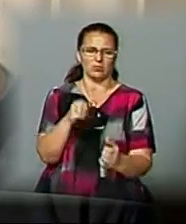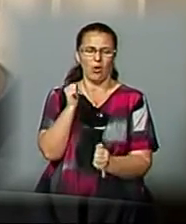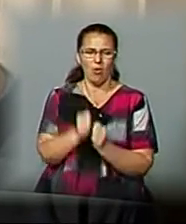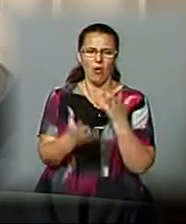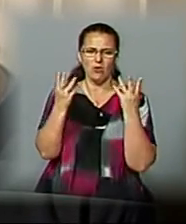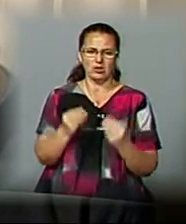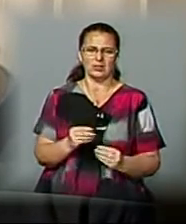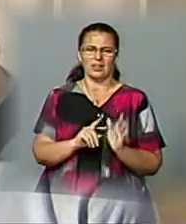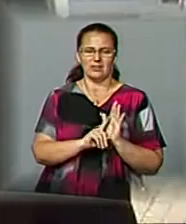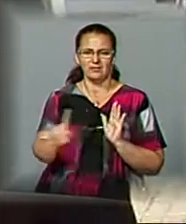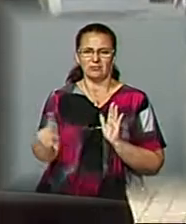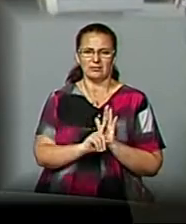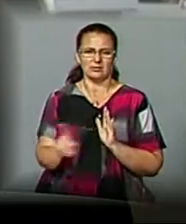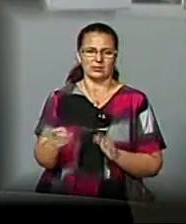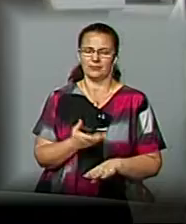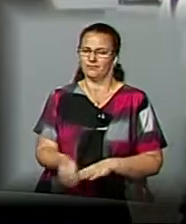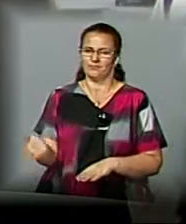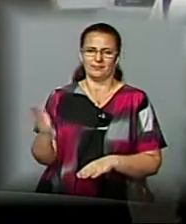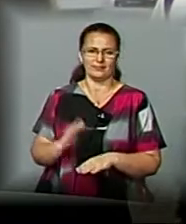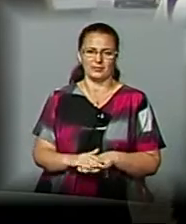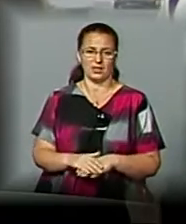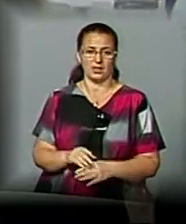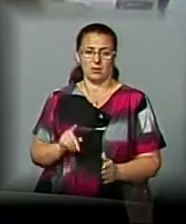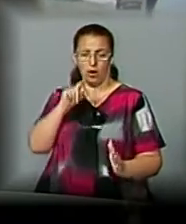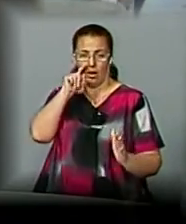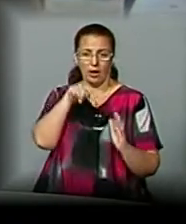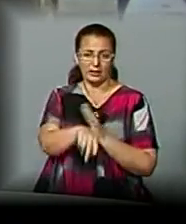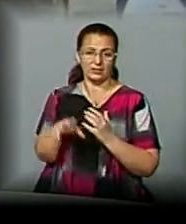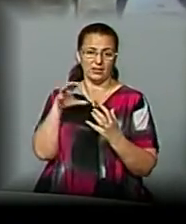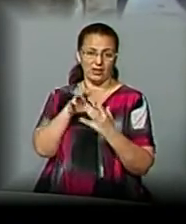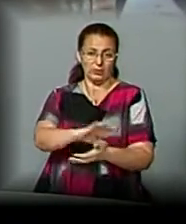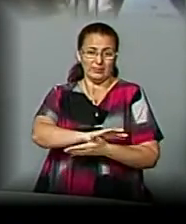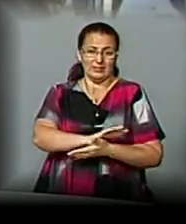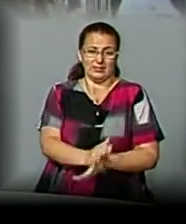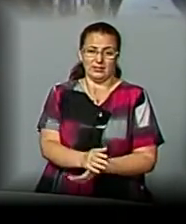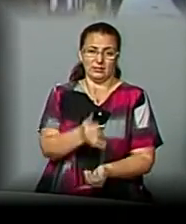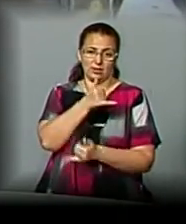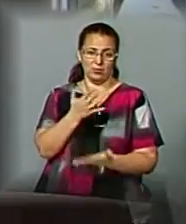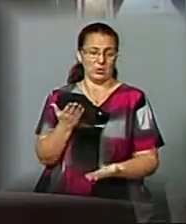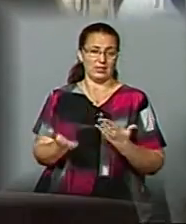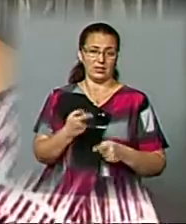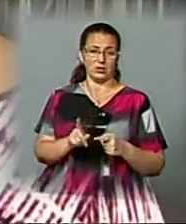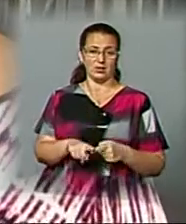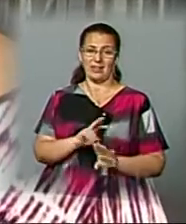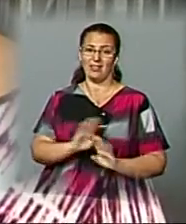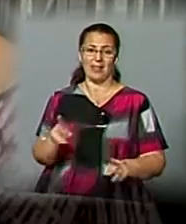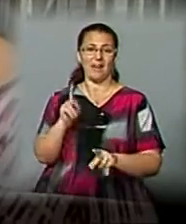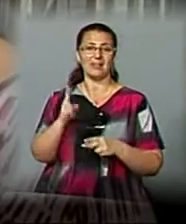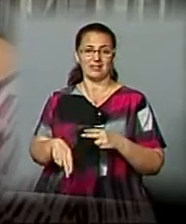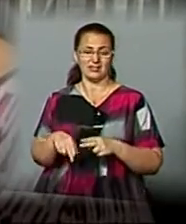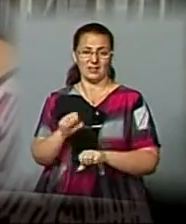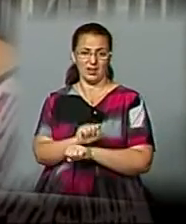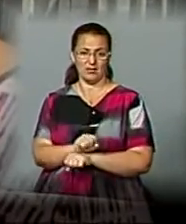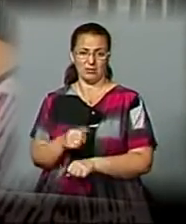навчання просто неможливо. Залізти в переповнену маршрутку дуже важко, більше якщо це не кінцево. Наприклад, на